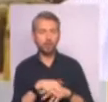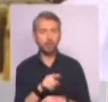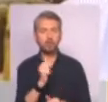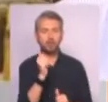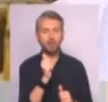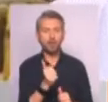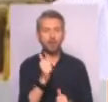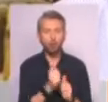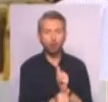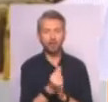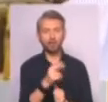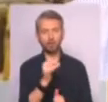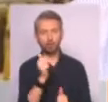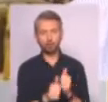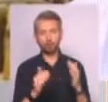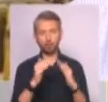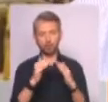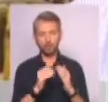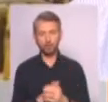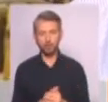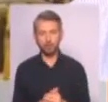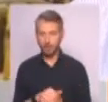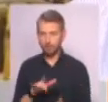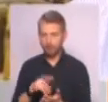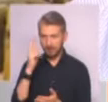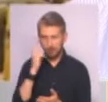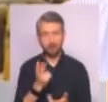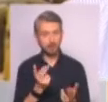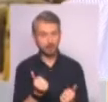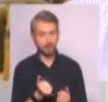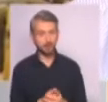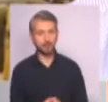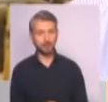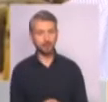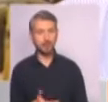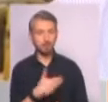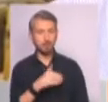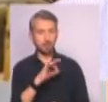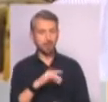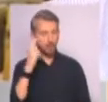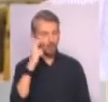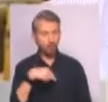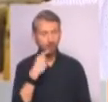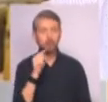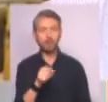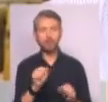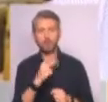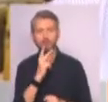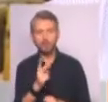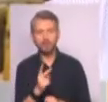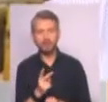кожного тарифу по кожному будинку. Ну, в місті Києві. Як, ну, ми про Київ говоримо. Відповідно, там можна